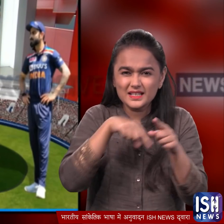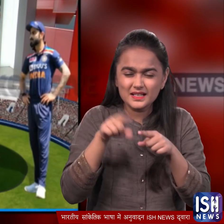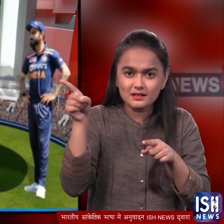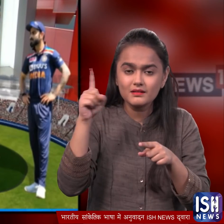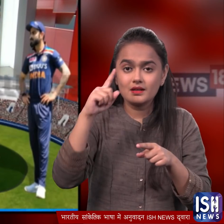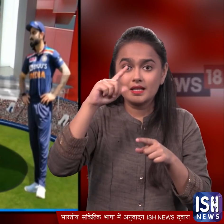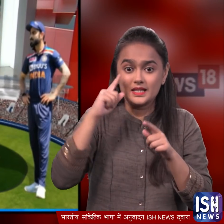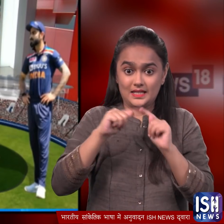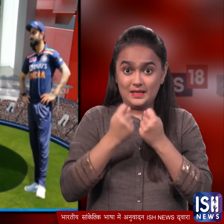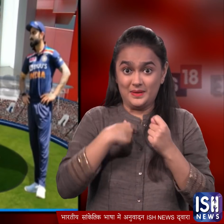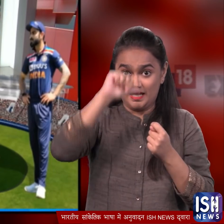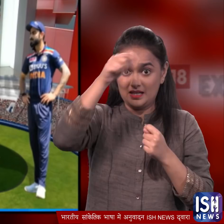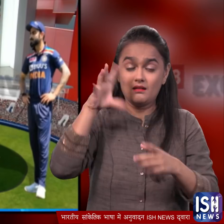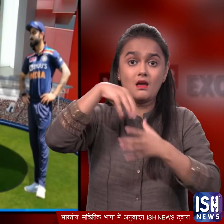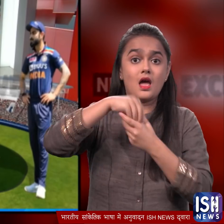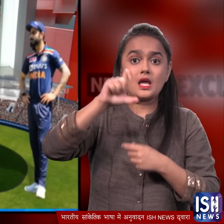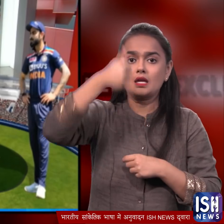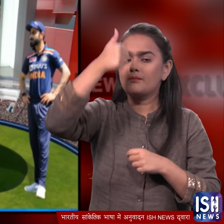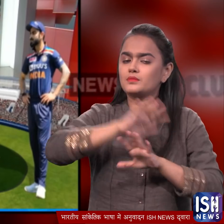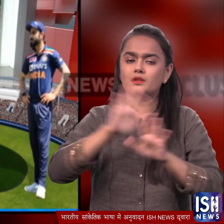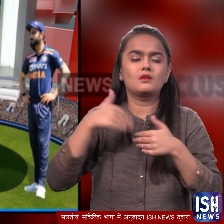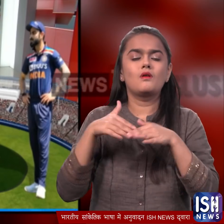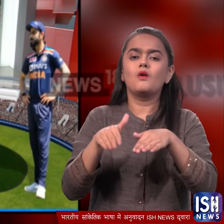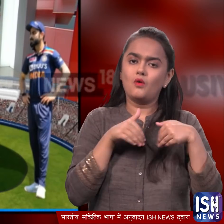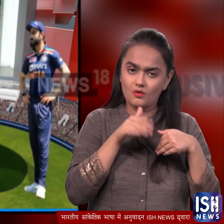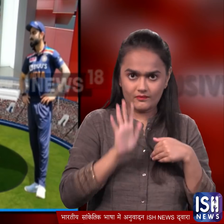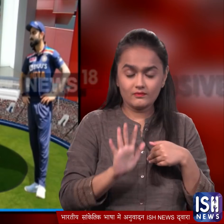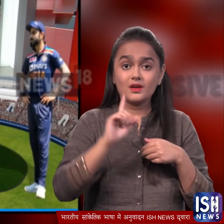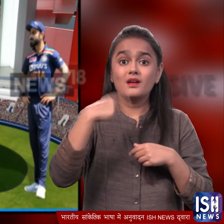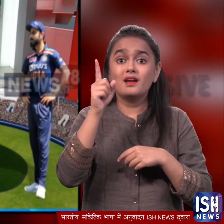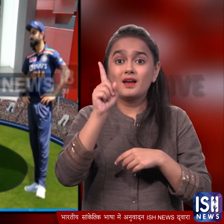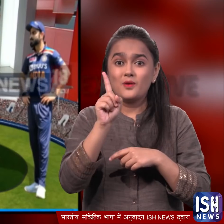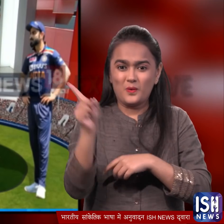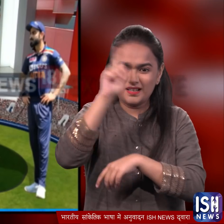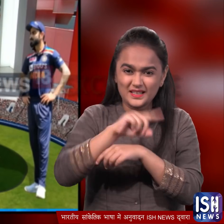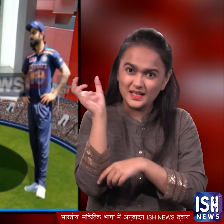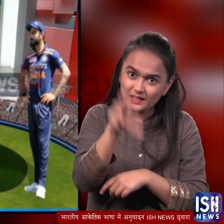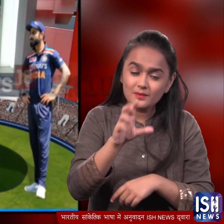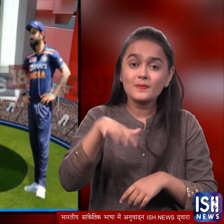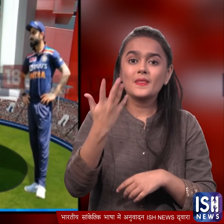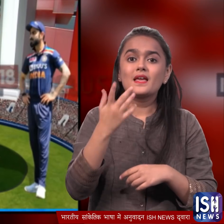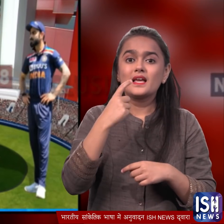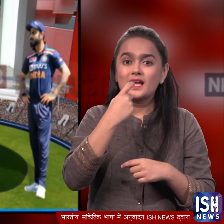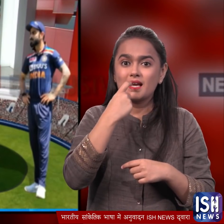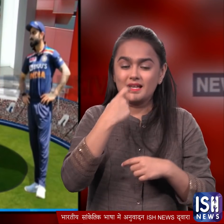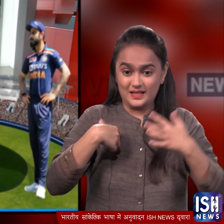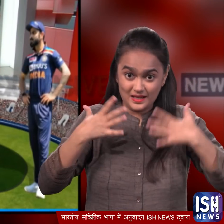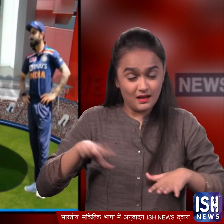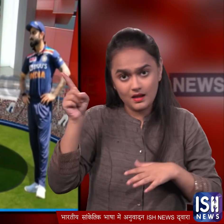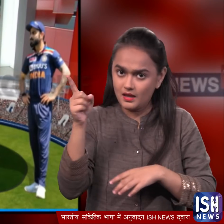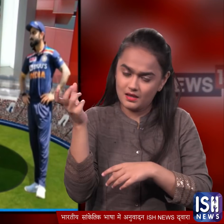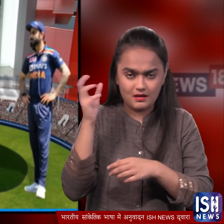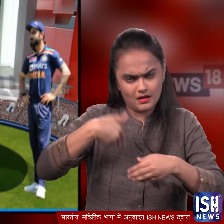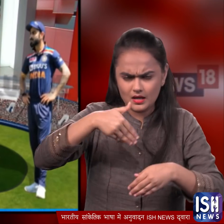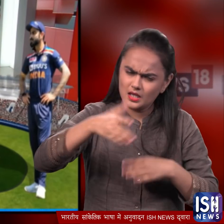सबसे छोटे फॉर्मेट से टीम इंडिया की कप्तानी छोड़ देंगे। हालांकि वो टेस्ट और वनडे टीम के कप्तान बने रहेंगे, जबकि T20 में